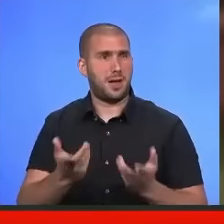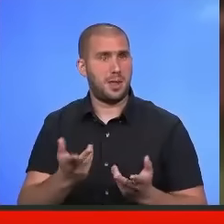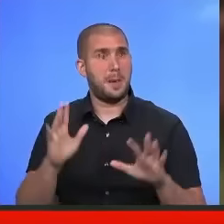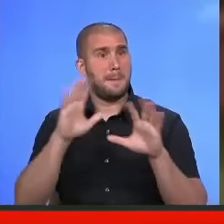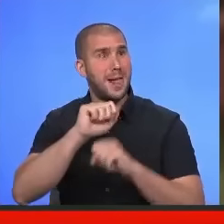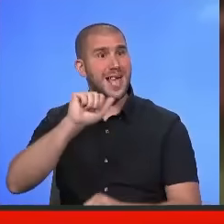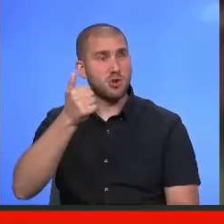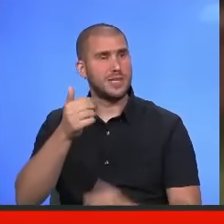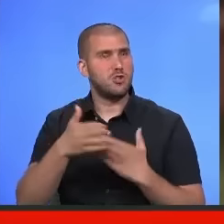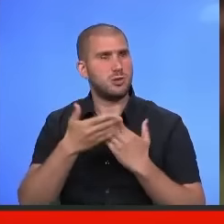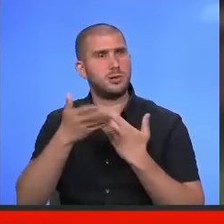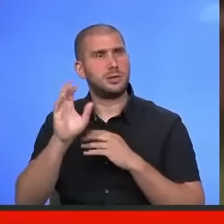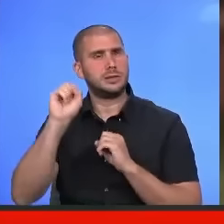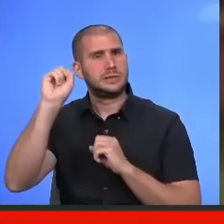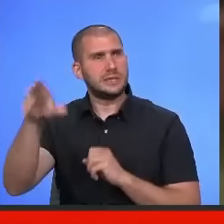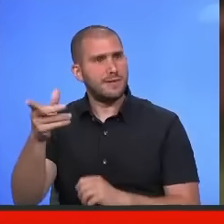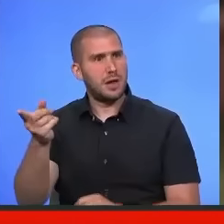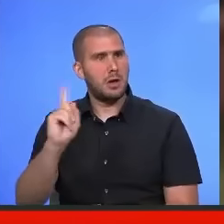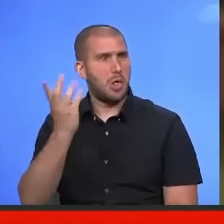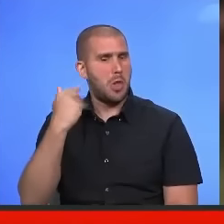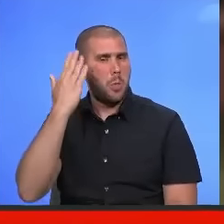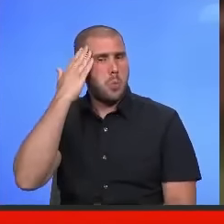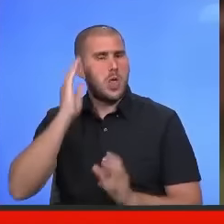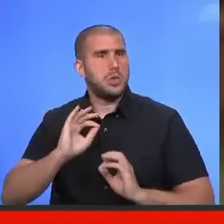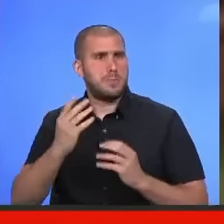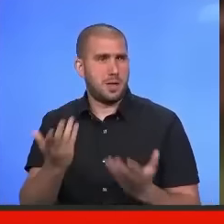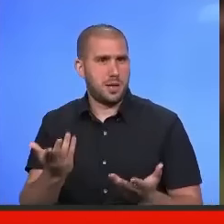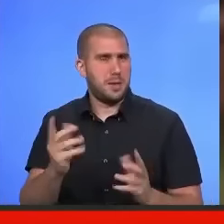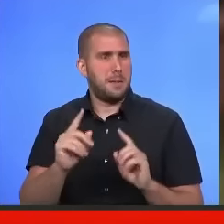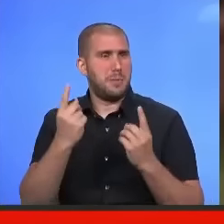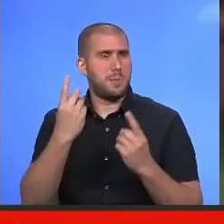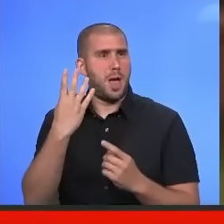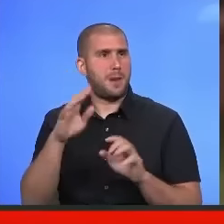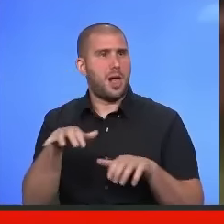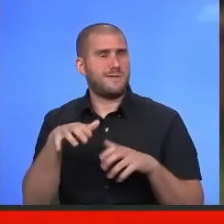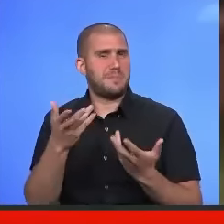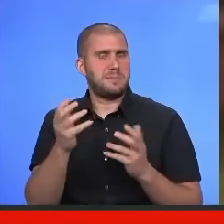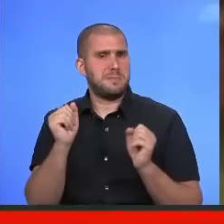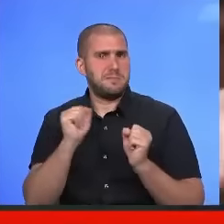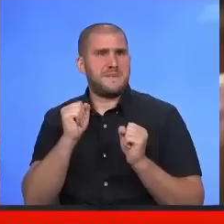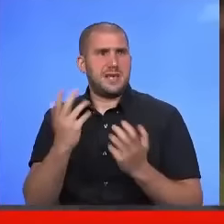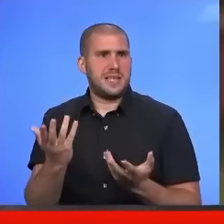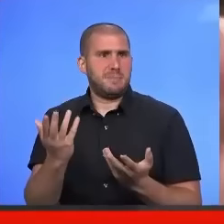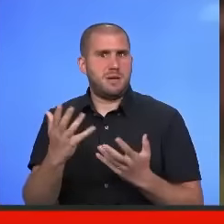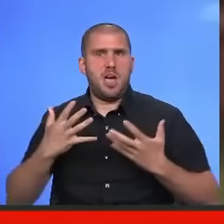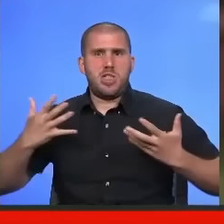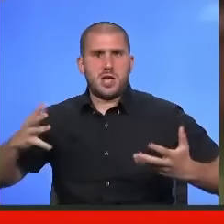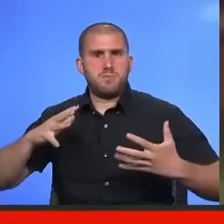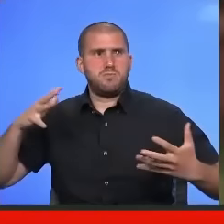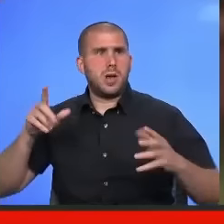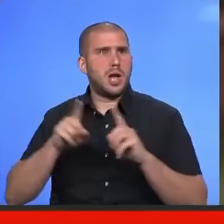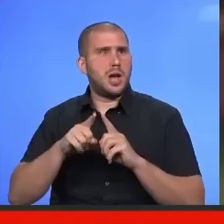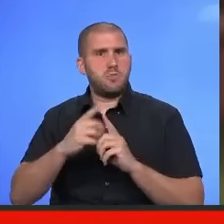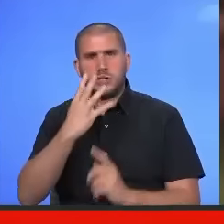הראשון אשתי יצאה לזרוק אשפה לא היינו עוד בודים לזה פתאום איזה ארבעה כלבים מפחידים הם ענקים כמו כלבי